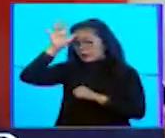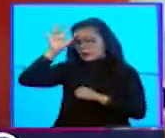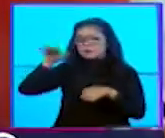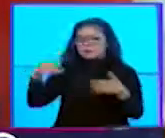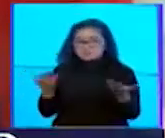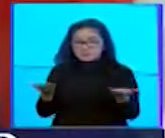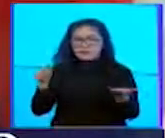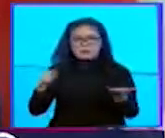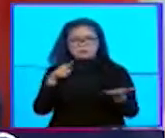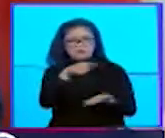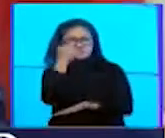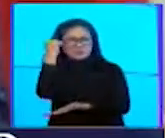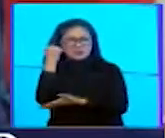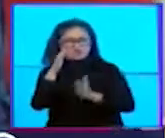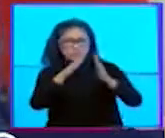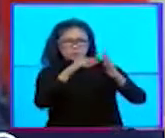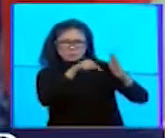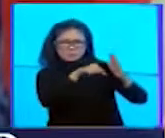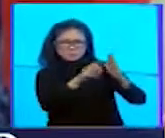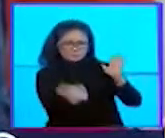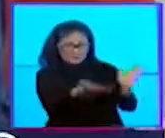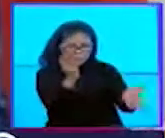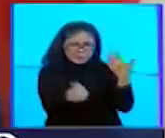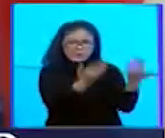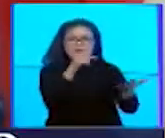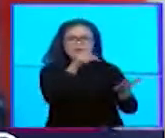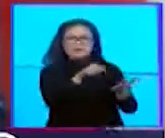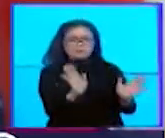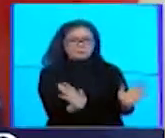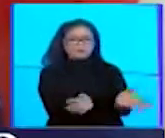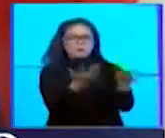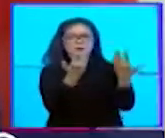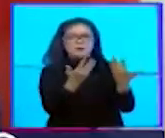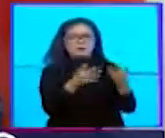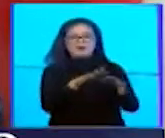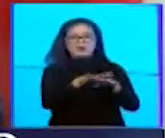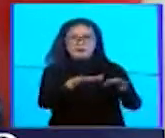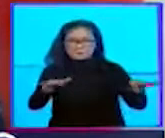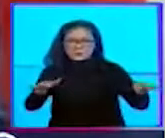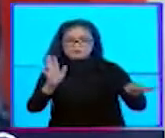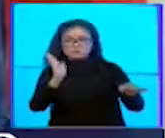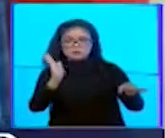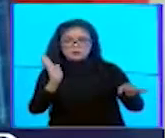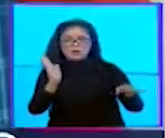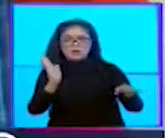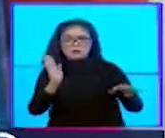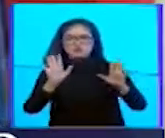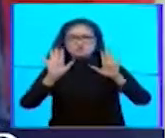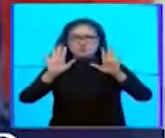di rumah yang bersangkutan ditemukan beberapa lembar, puluhan